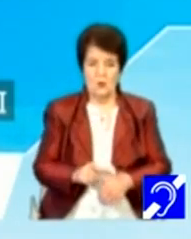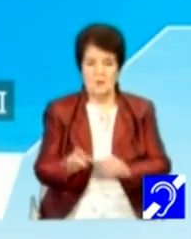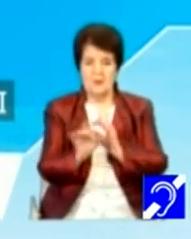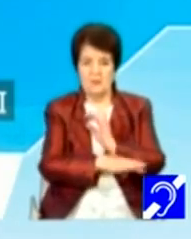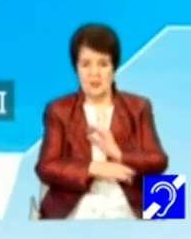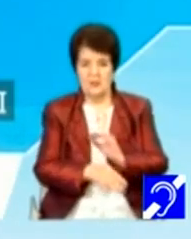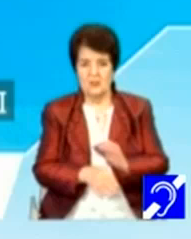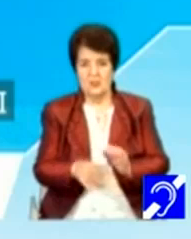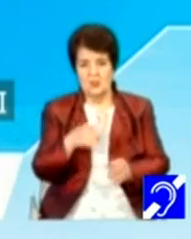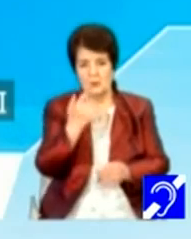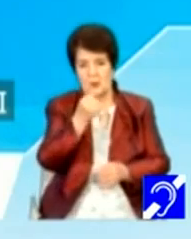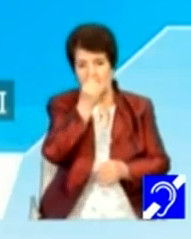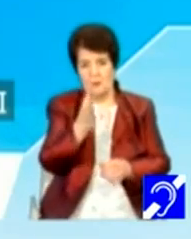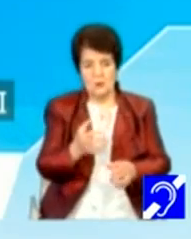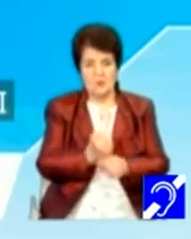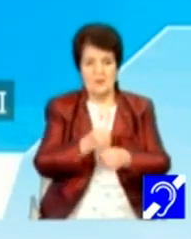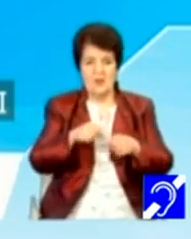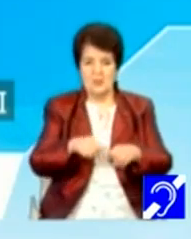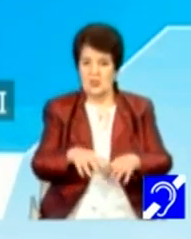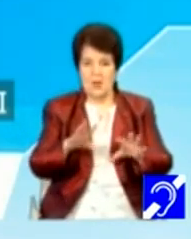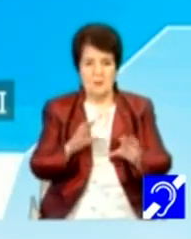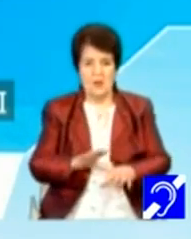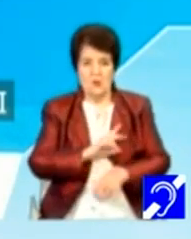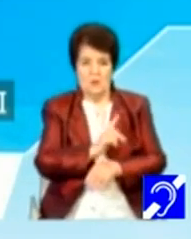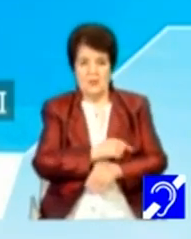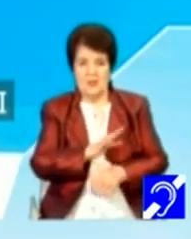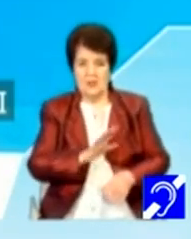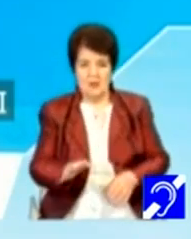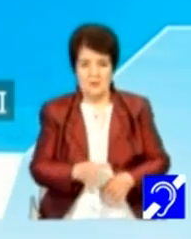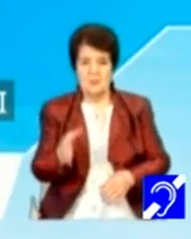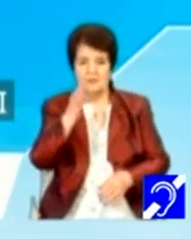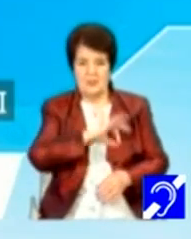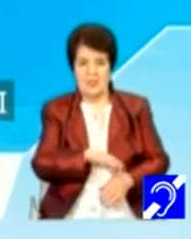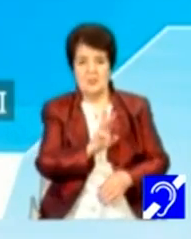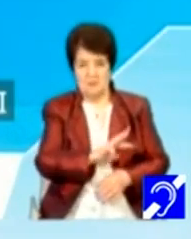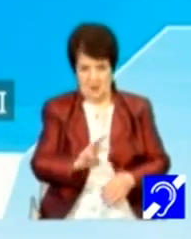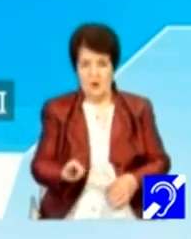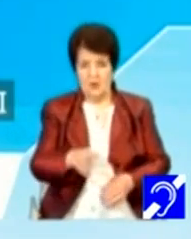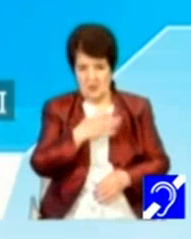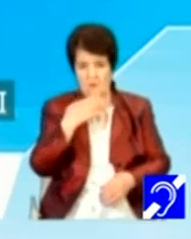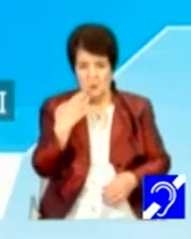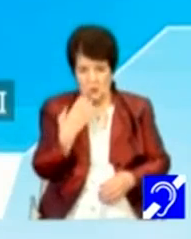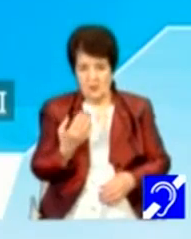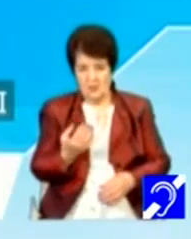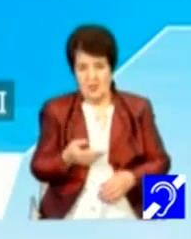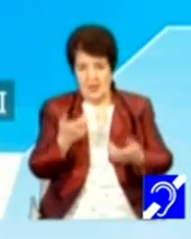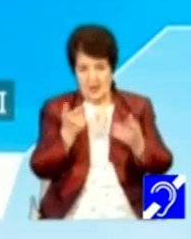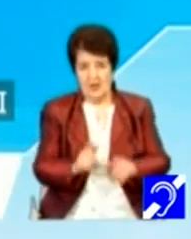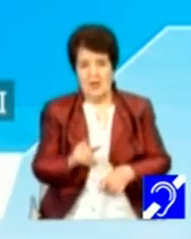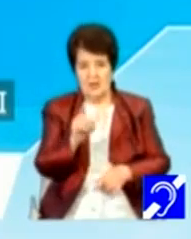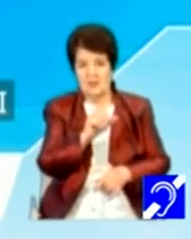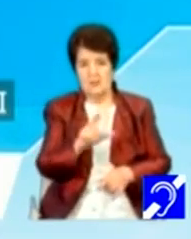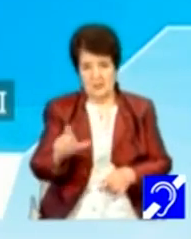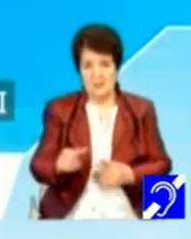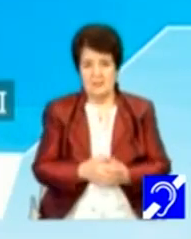sărăcie și tu zici că n-am putut face, că n-am reușit, că n-am avut putere, că nu știu ce, să ai venituri de milioane, mult peste veniturile reale ale